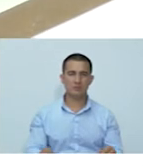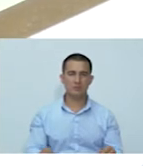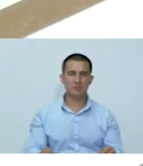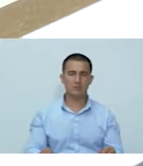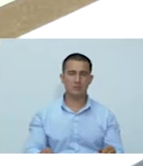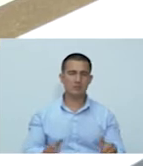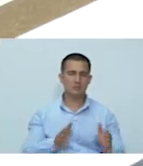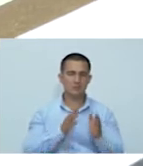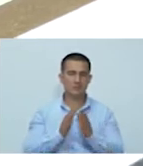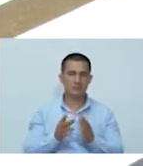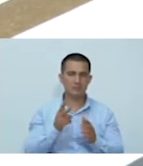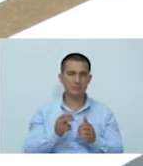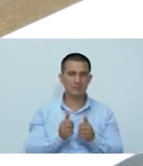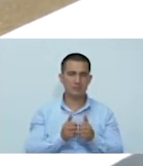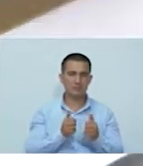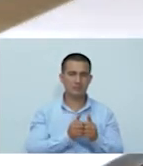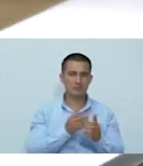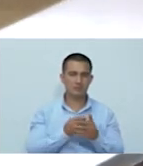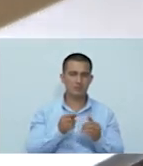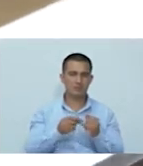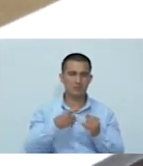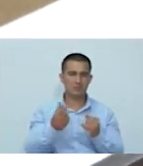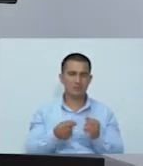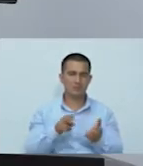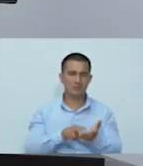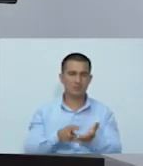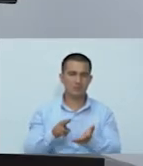Ve ikki yoniga baklarini yapıştırıp çıkamız.